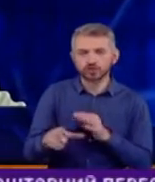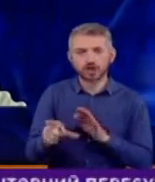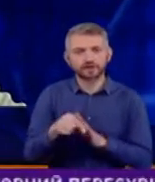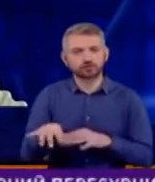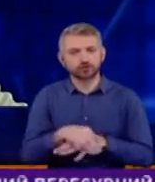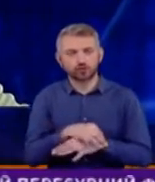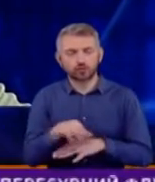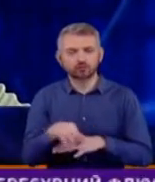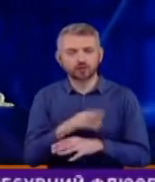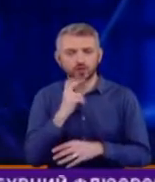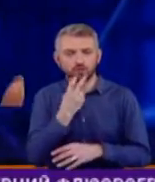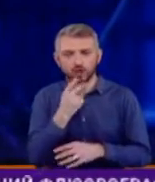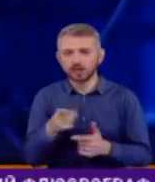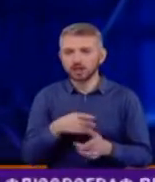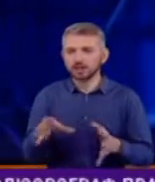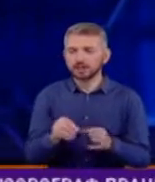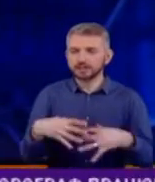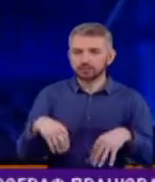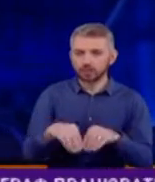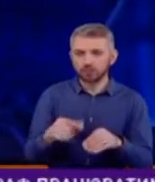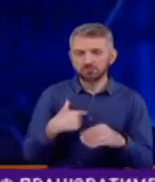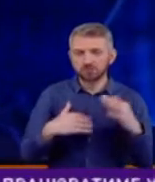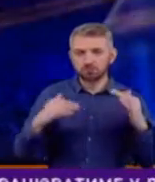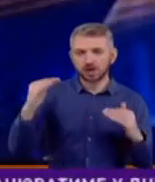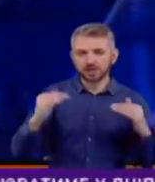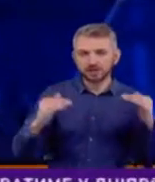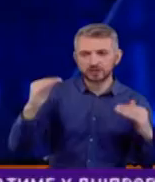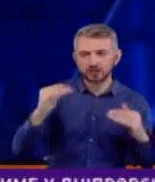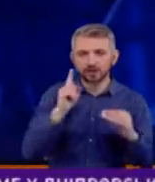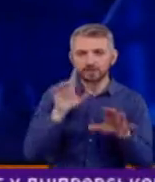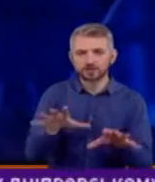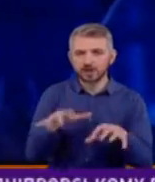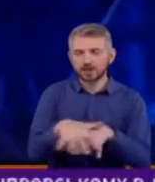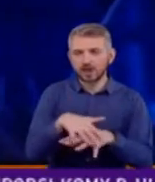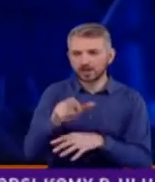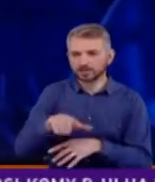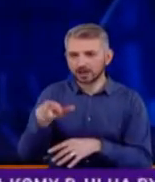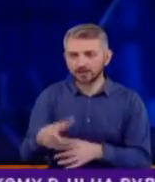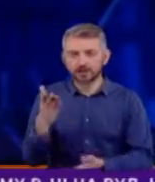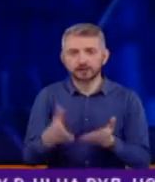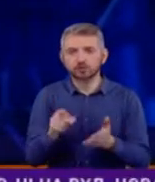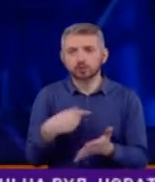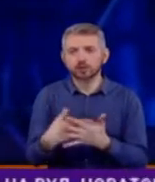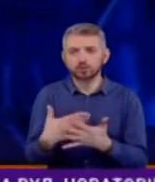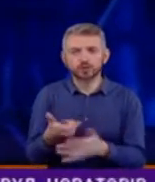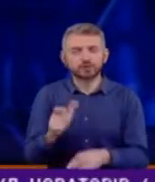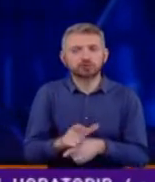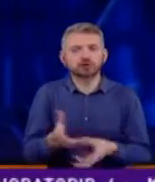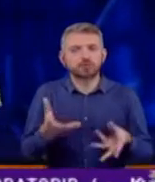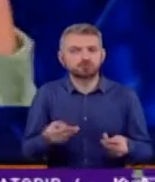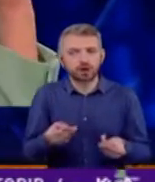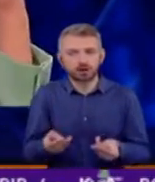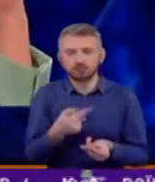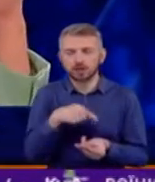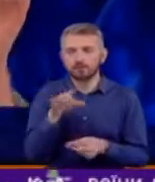она улыбается, или с семьей. Мы балансируем восприятие электората. Если он, допустим, слишком мягкий, мы